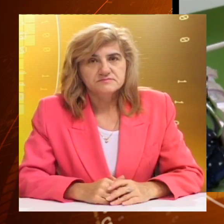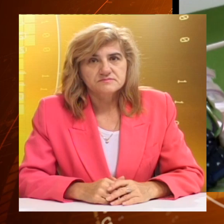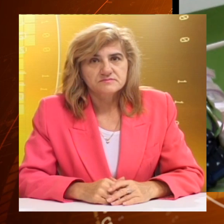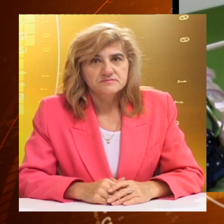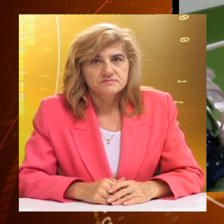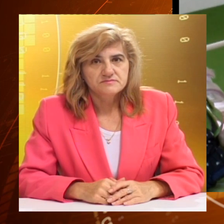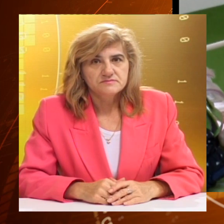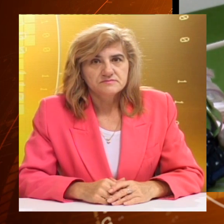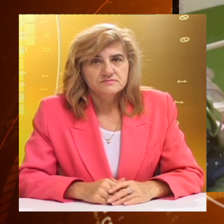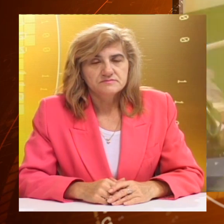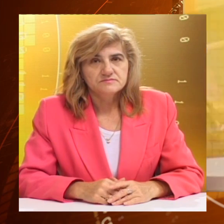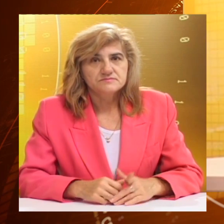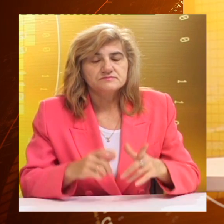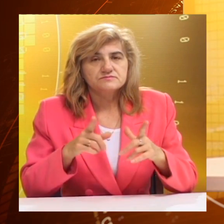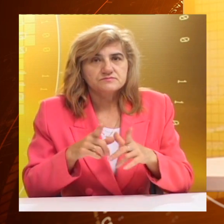porođaja.